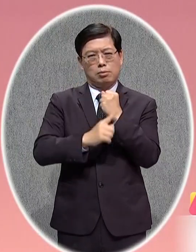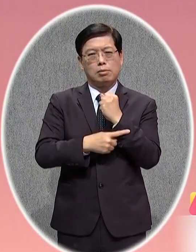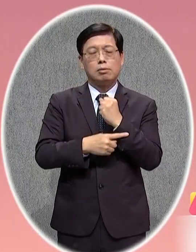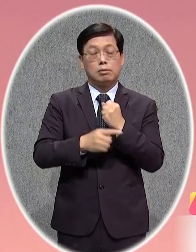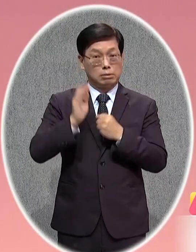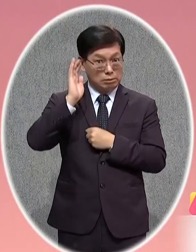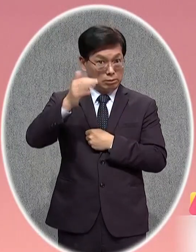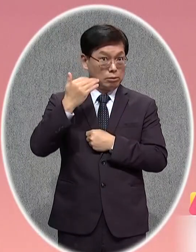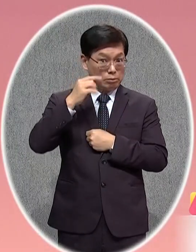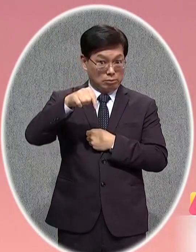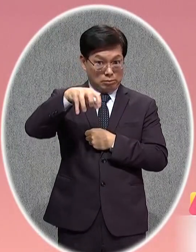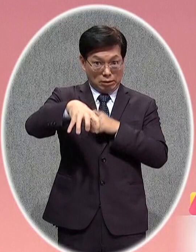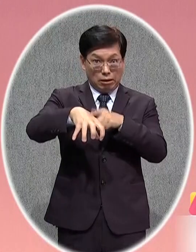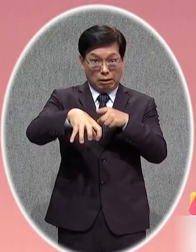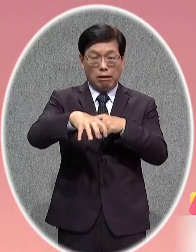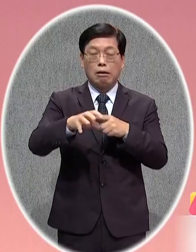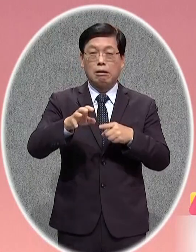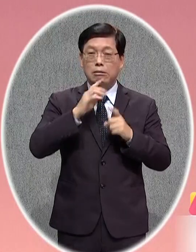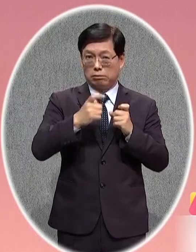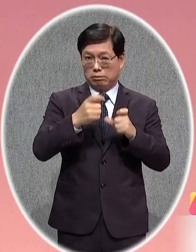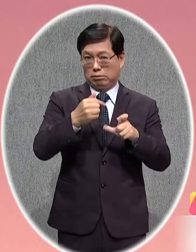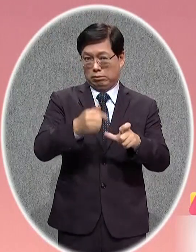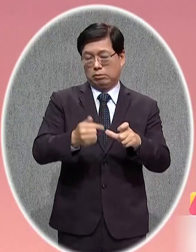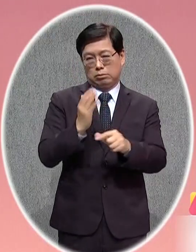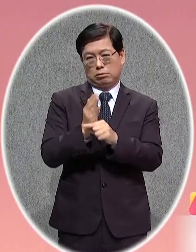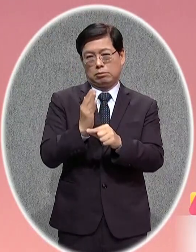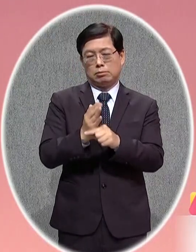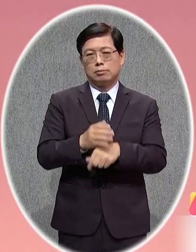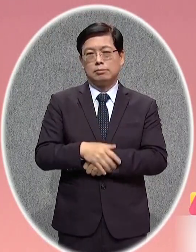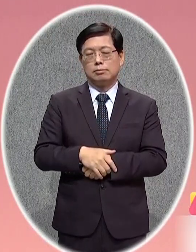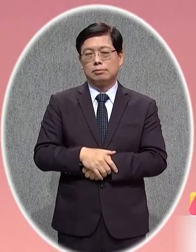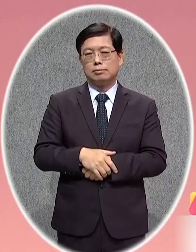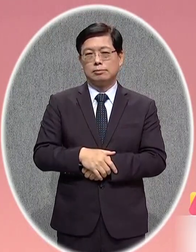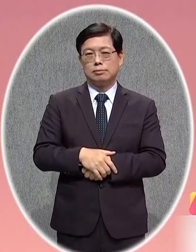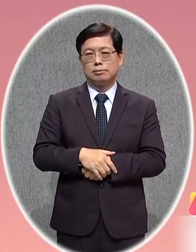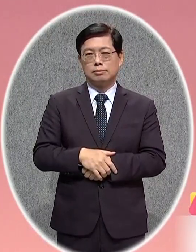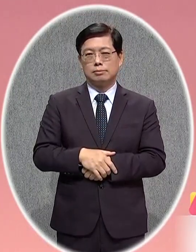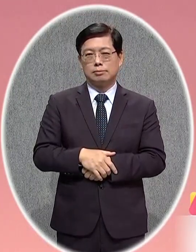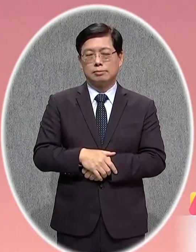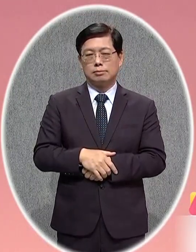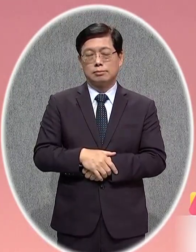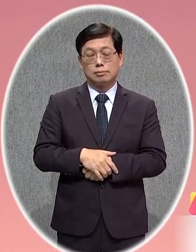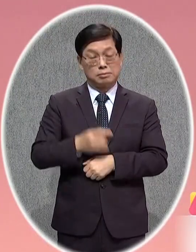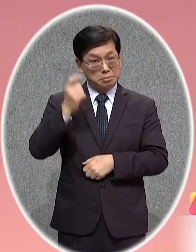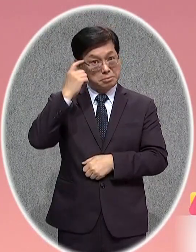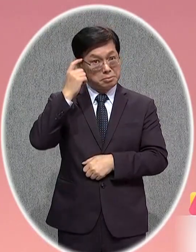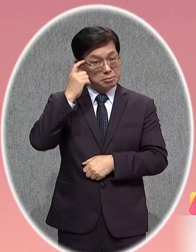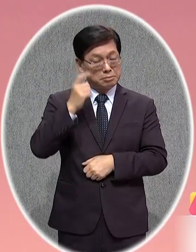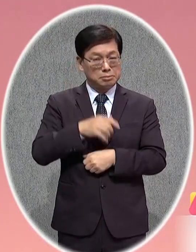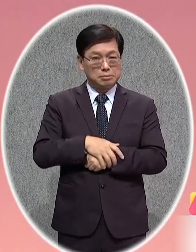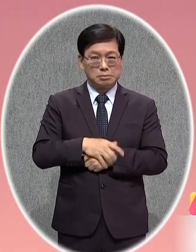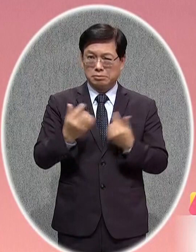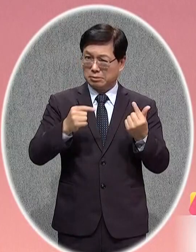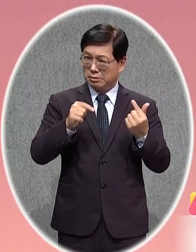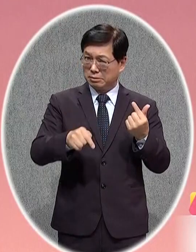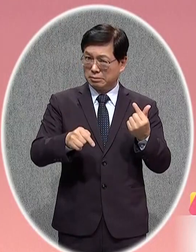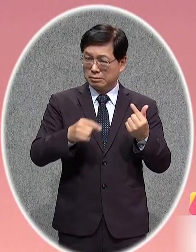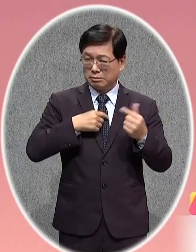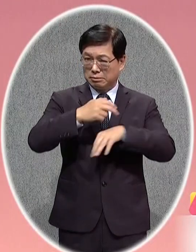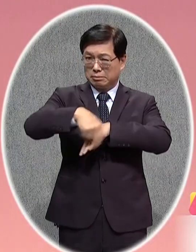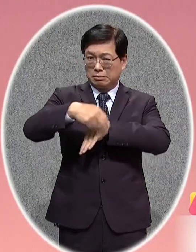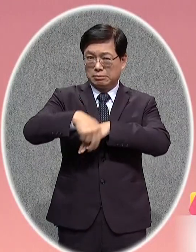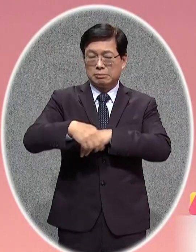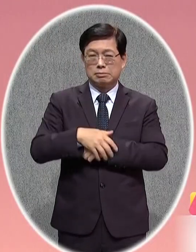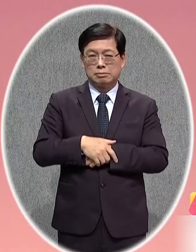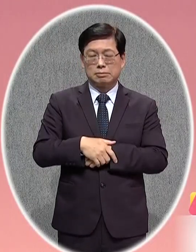那未来这个位置就是在我们港区的最中心的位置。好，想一想，这样子的一个设